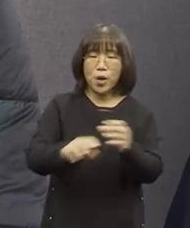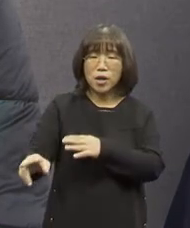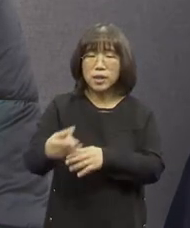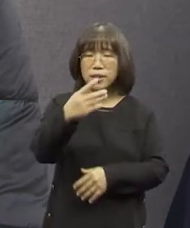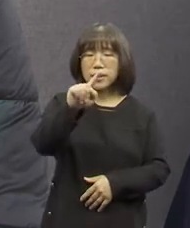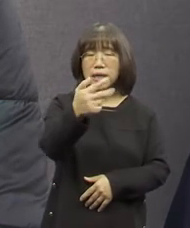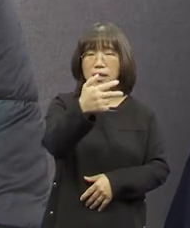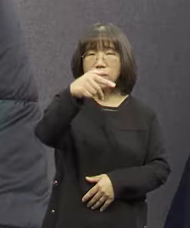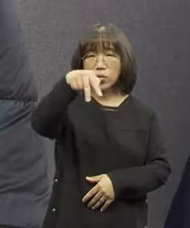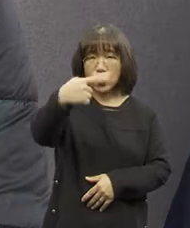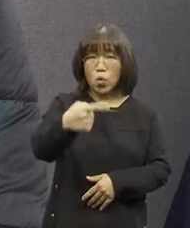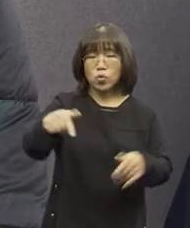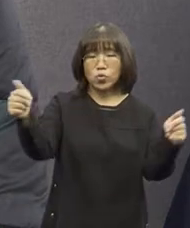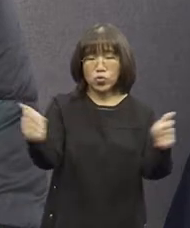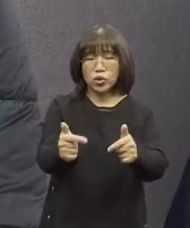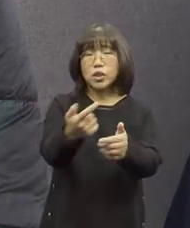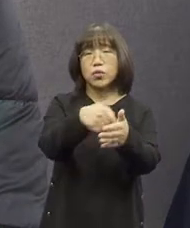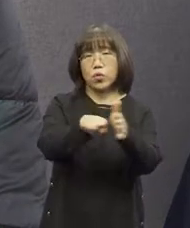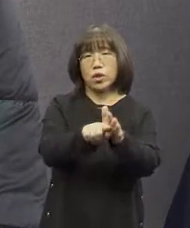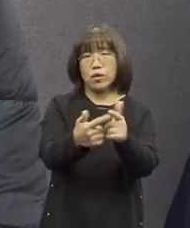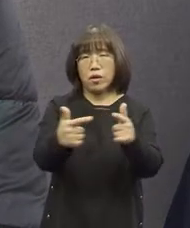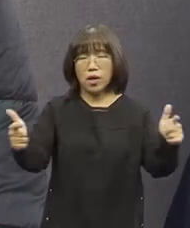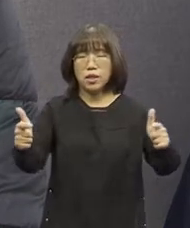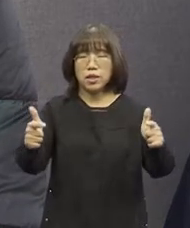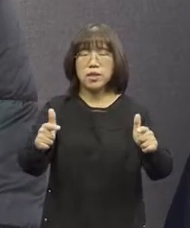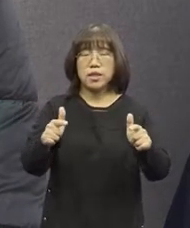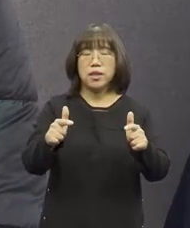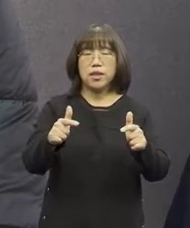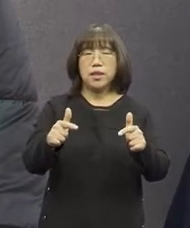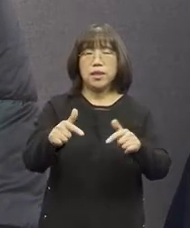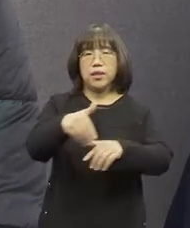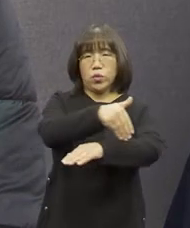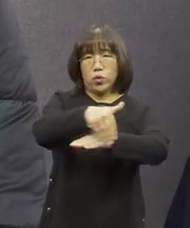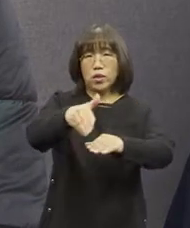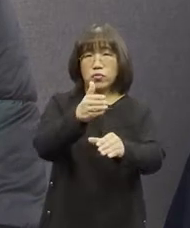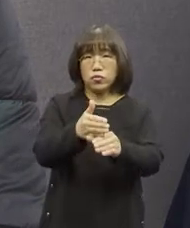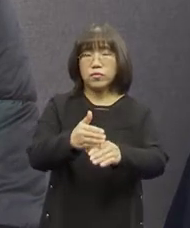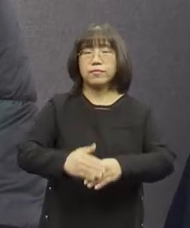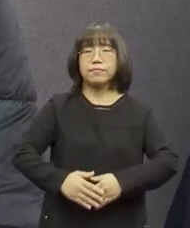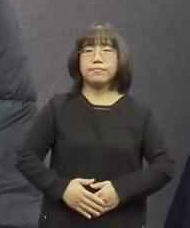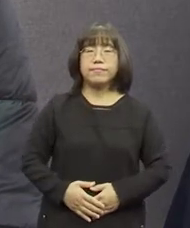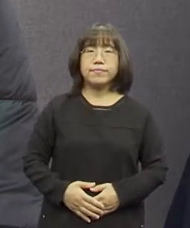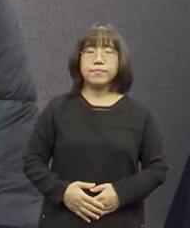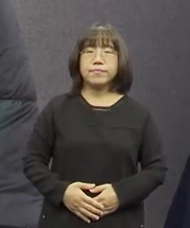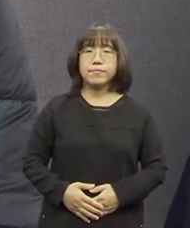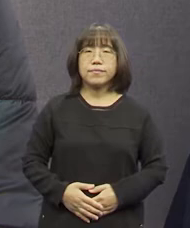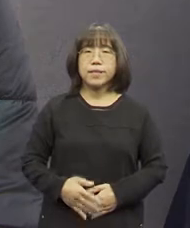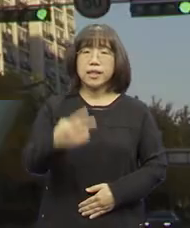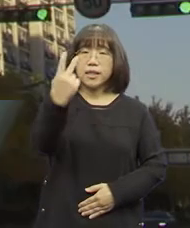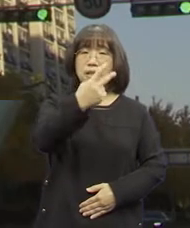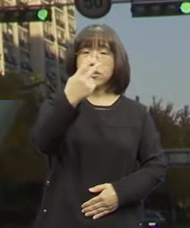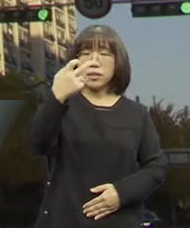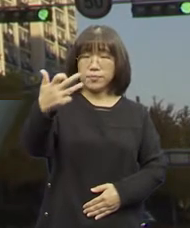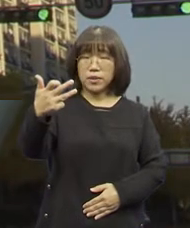실시하며 가정과 상가 200개소에서 이산화탄소 8,146kg을 감축했습니다.